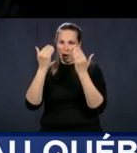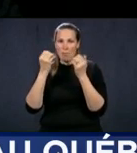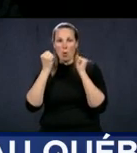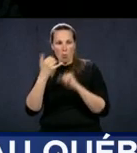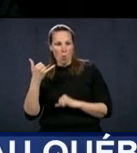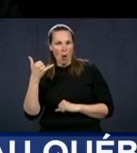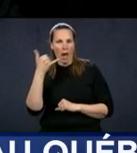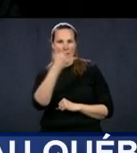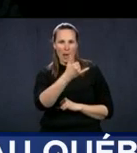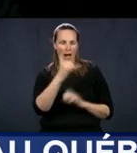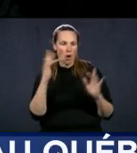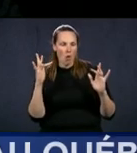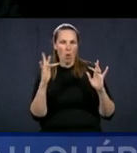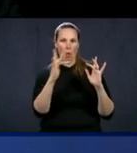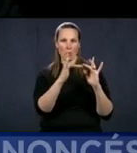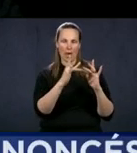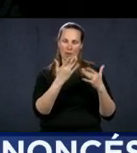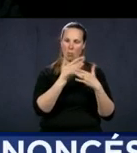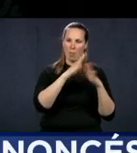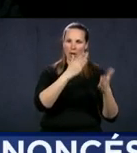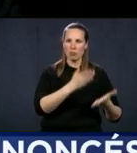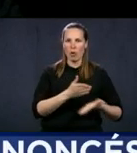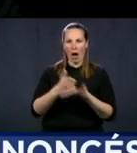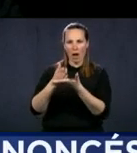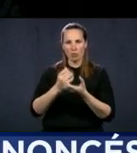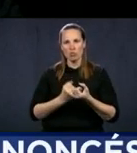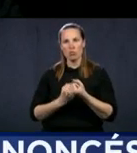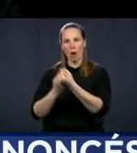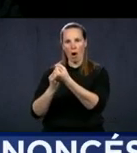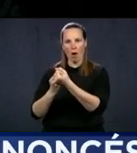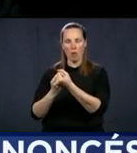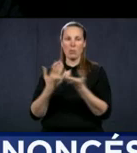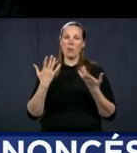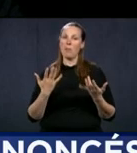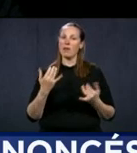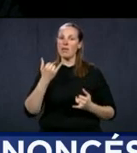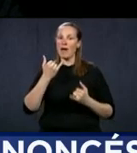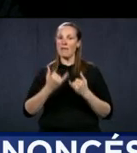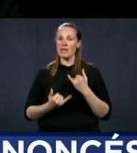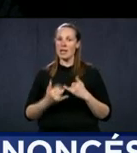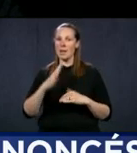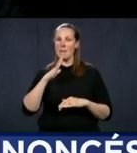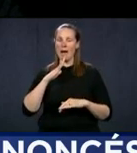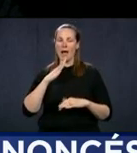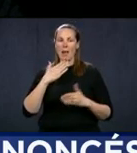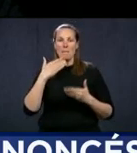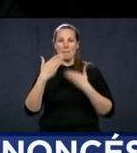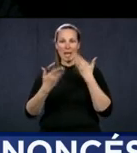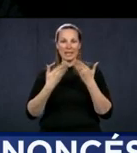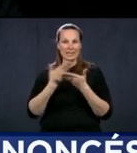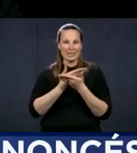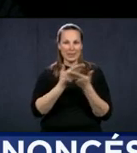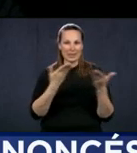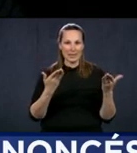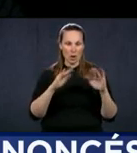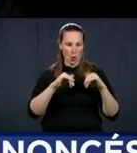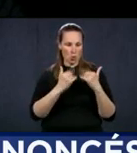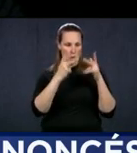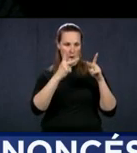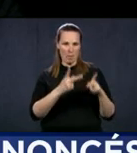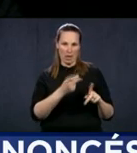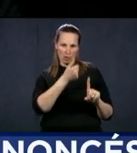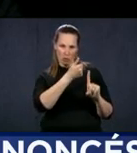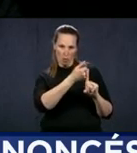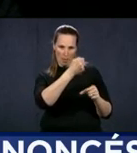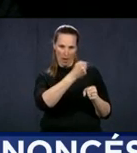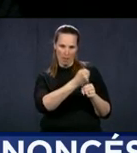être là pour vous, on va être là pour vous soutenir. Et je vais terminer en remerciant toutes les personnes qui travaillent en santé mentale